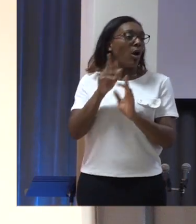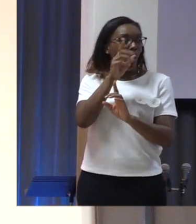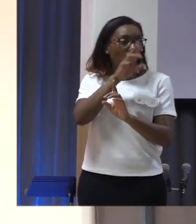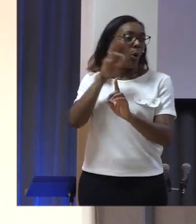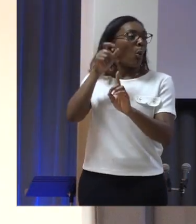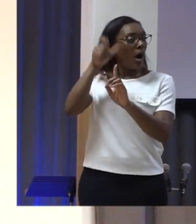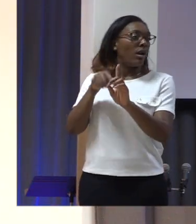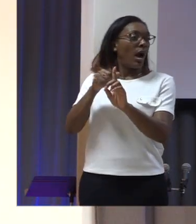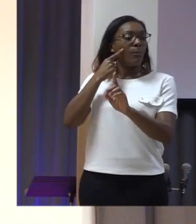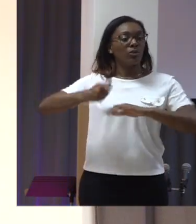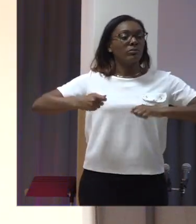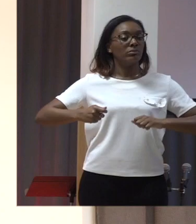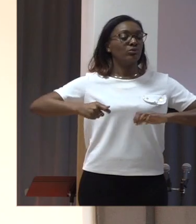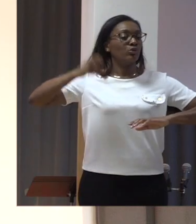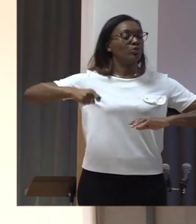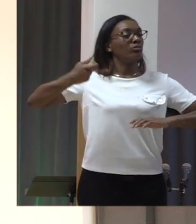les autres nations.